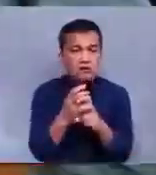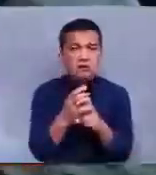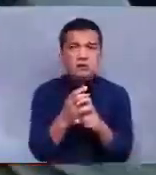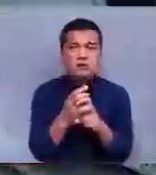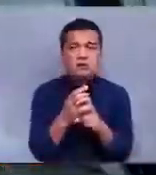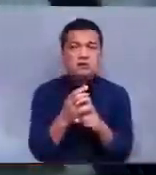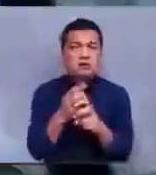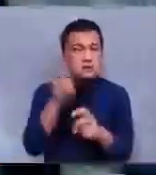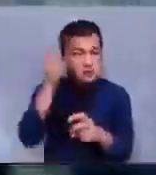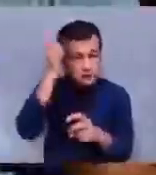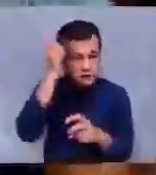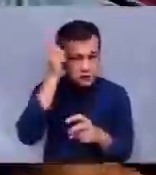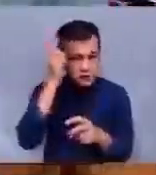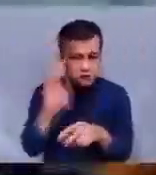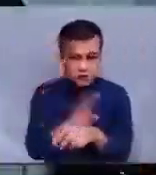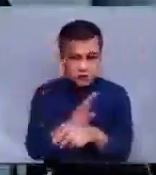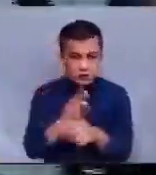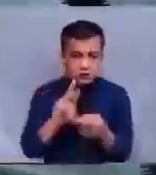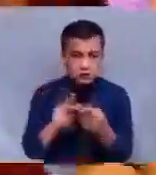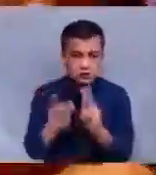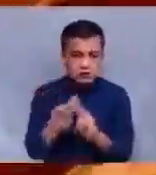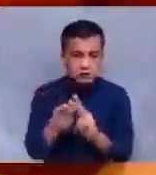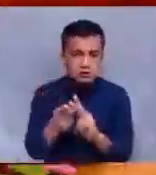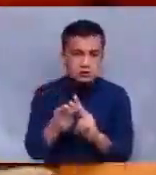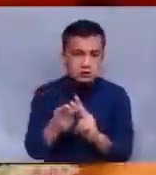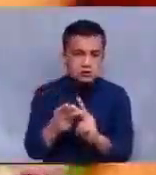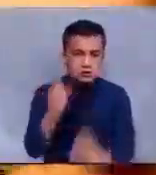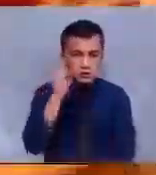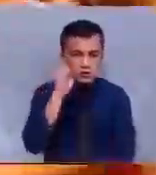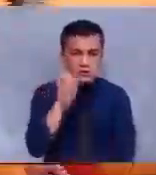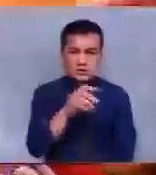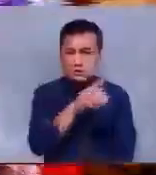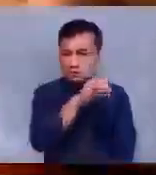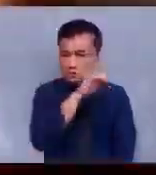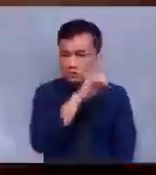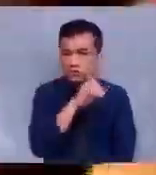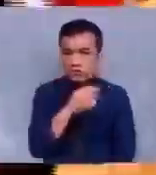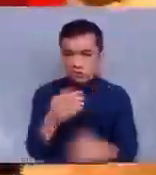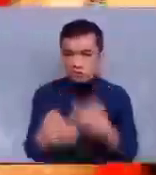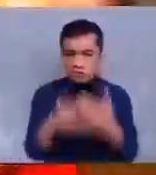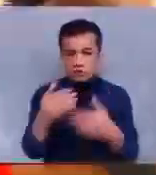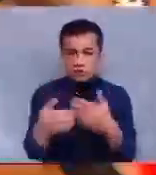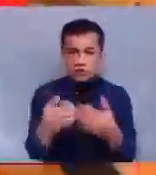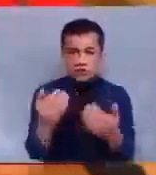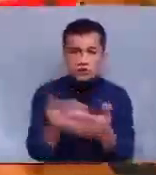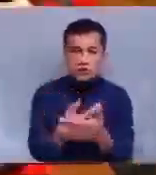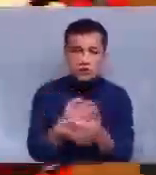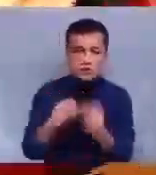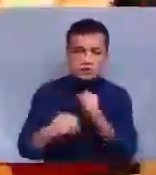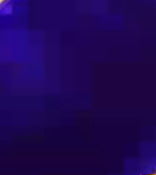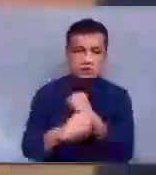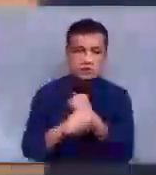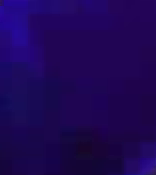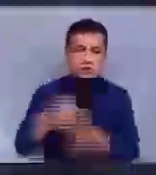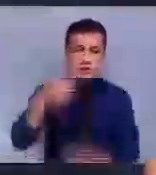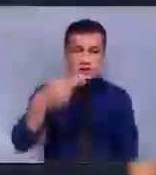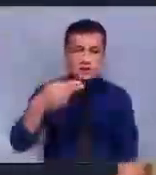ng katandem niyang si Davao City Mayor Sara Duterte sa pag-aasikaso sa mga bagong campaign headquarters.